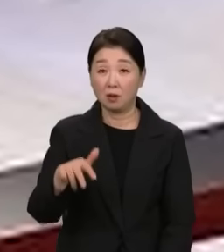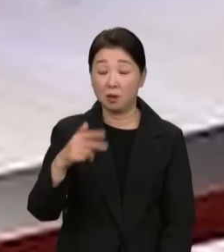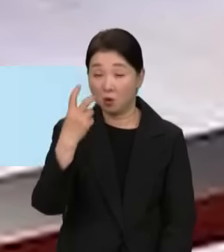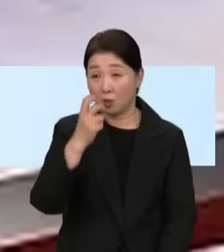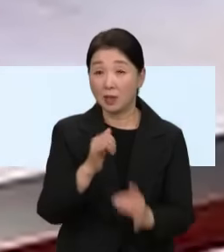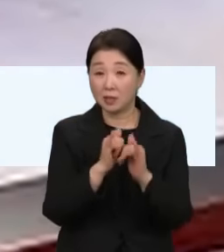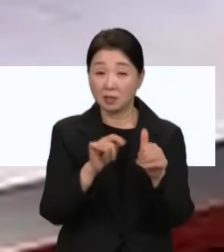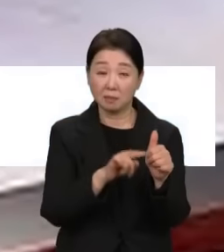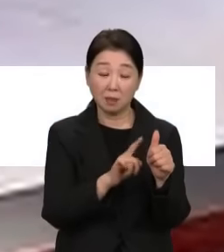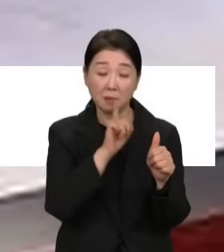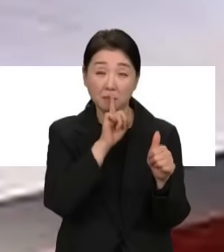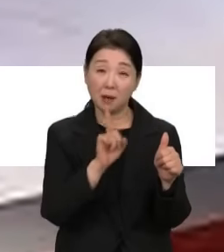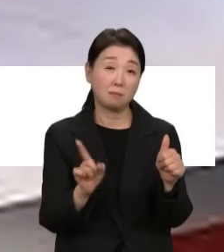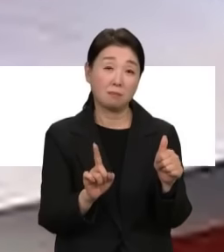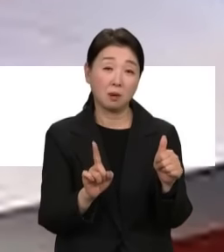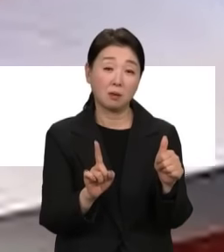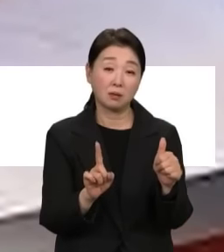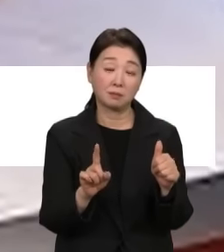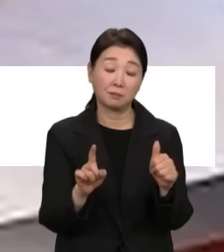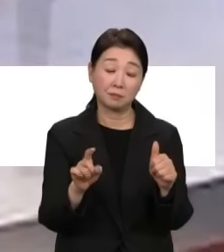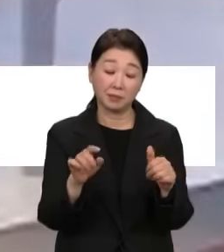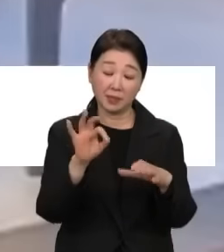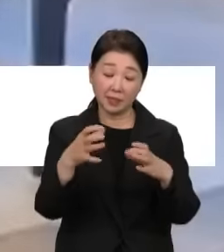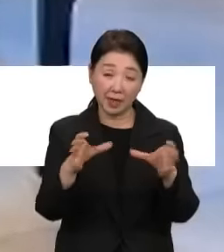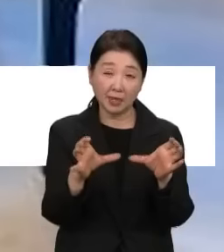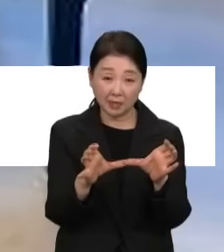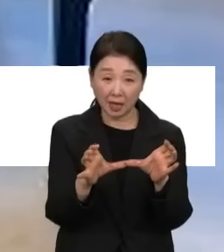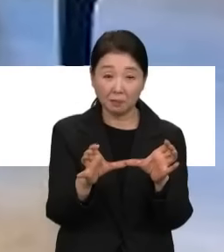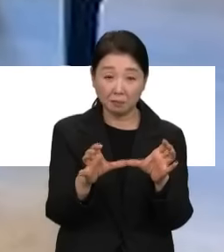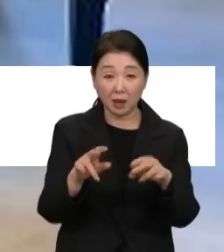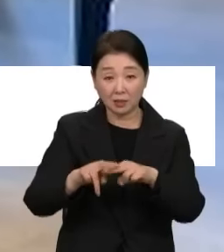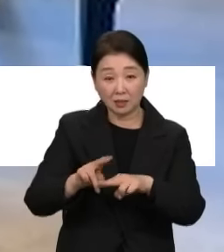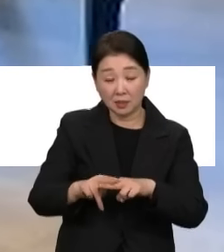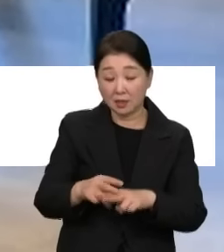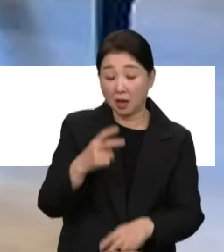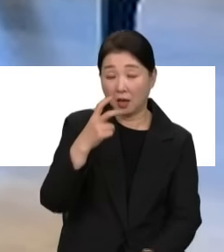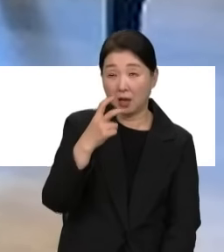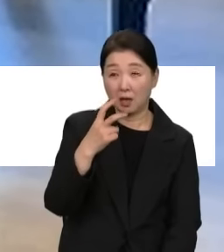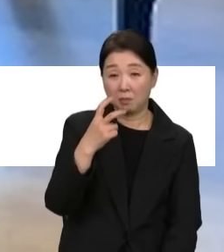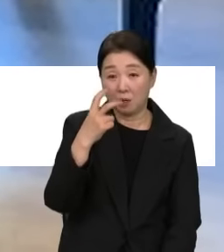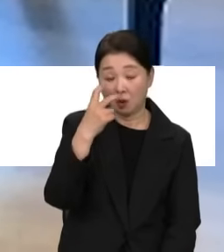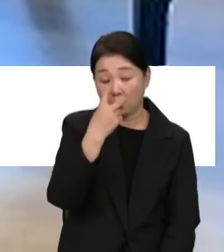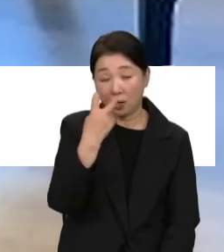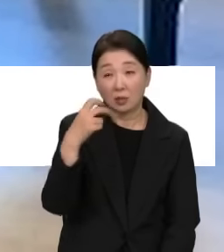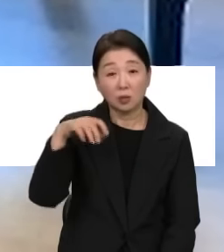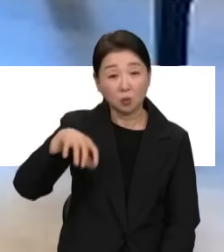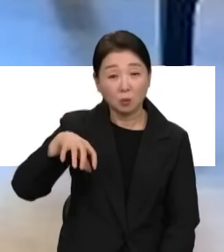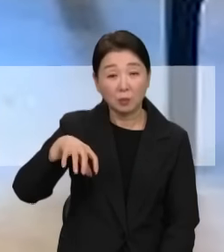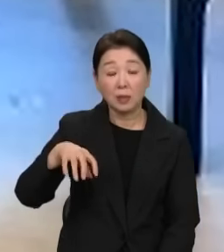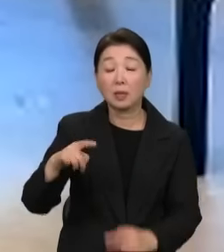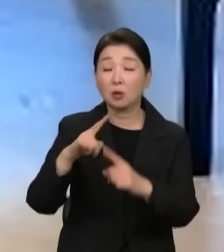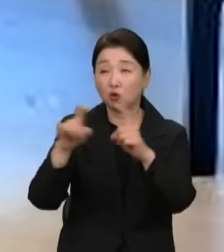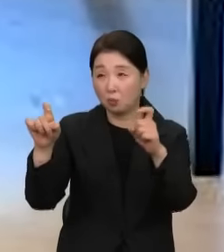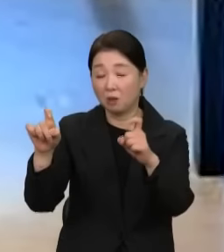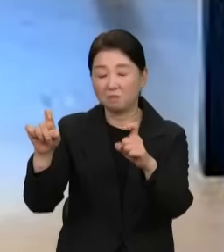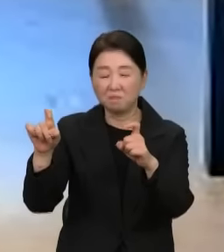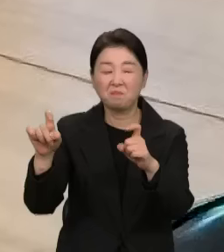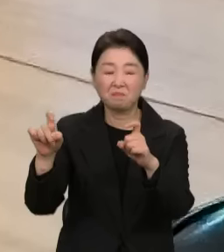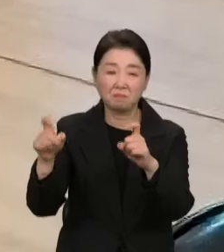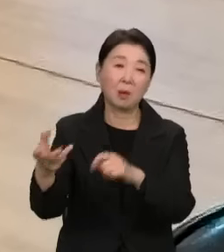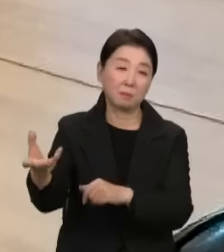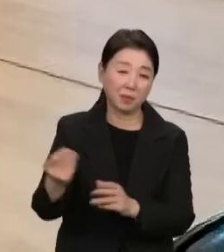관계자 A씨는 JTBC에 찻상과 의자는 관리소 측이 이날 행사를 위해 인근 궁궐에서 빌려온 것들이라고 말했습니다.